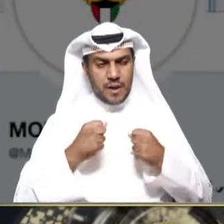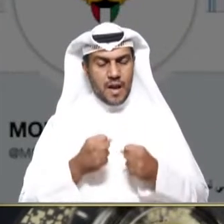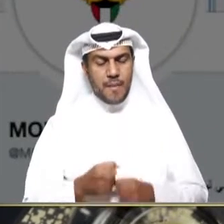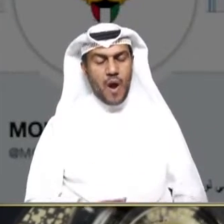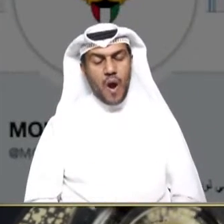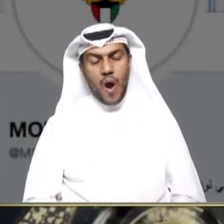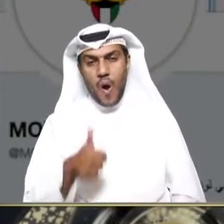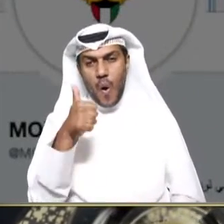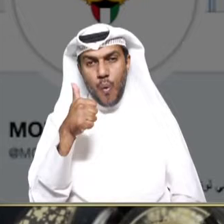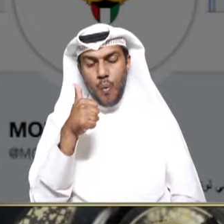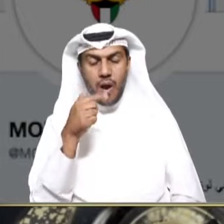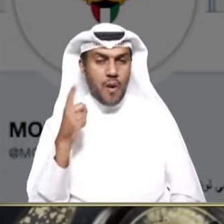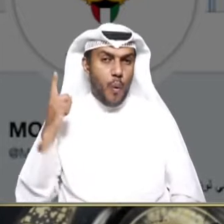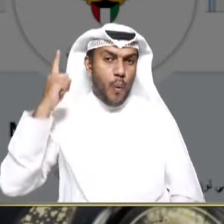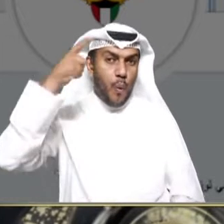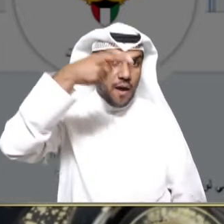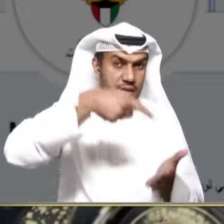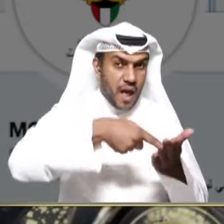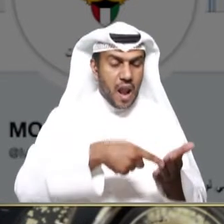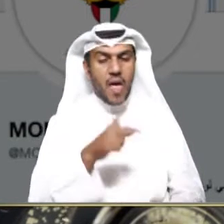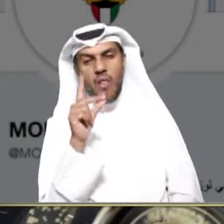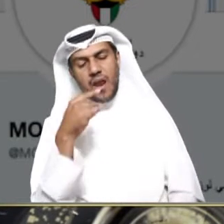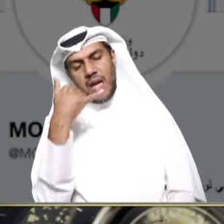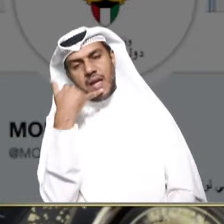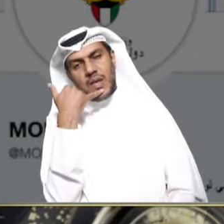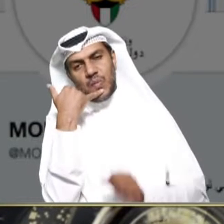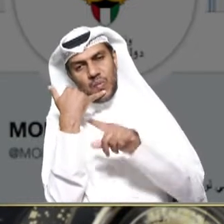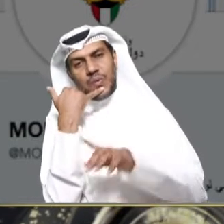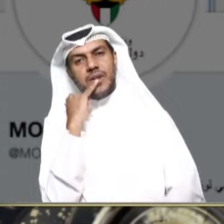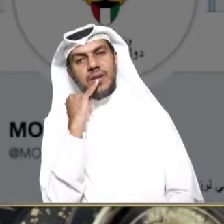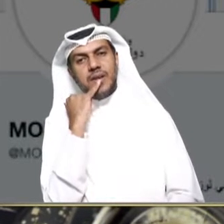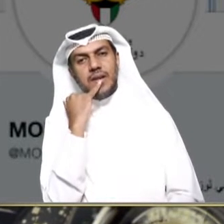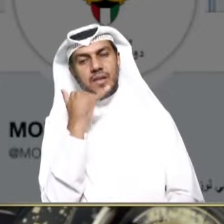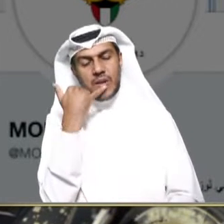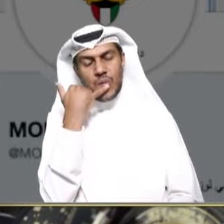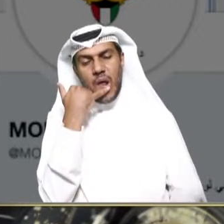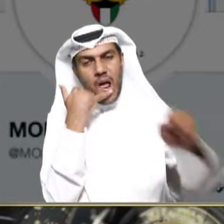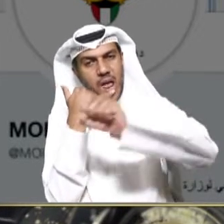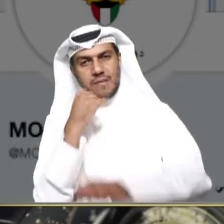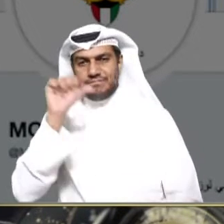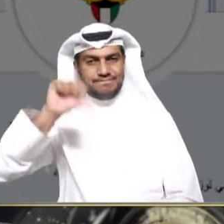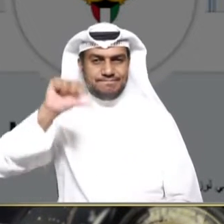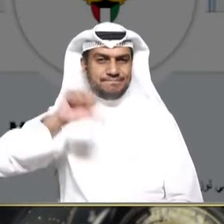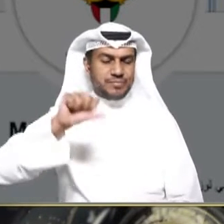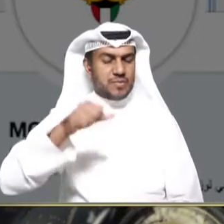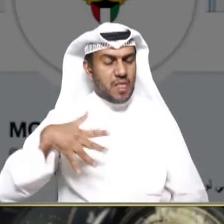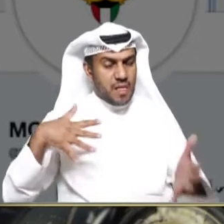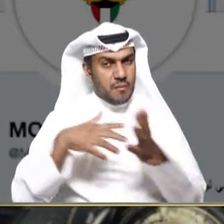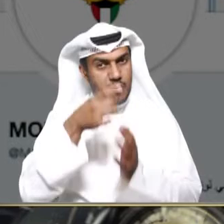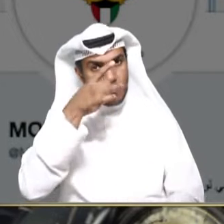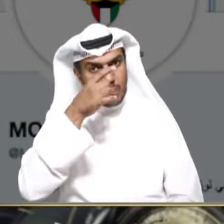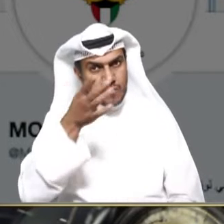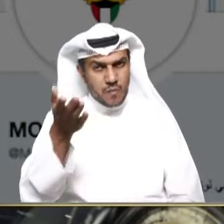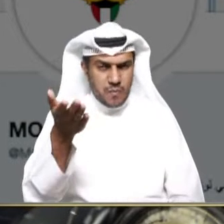بعدين تواصل، وذلك بهدف الحد من الأسباب التي تؤدي للحوادث المرورية وما ينتج عنها من إزهاق للأرواح ولإيصال